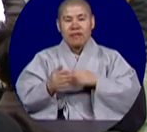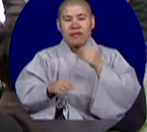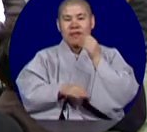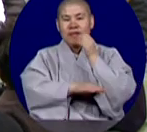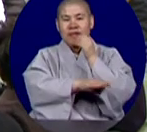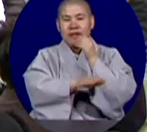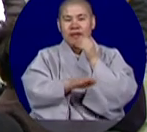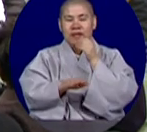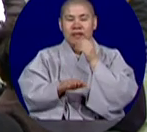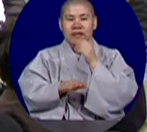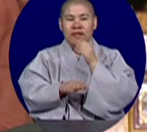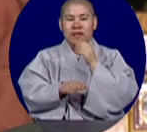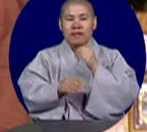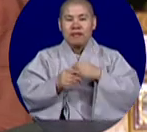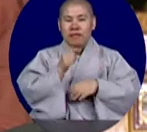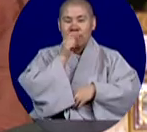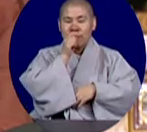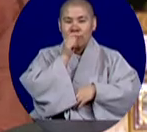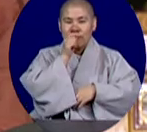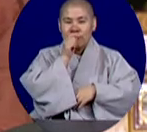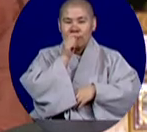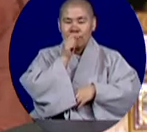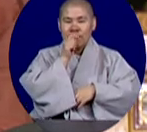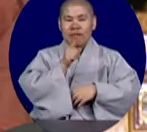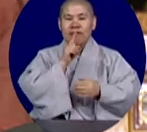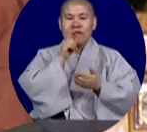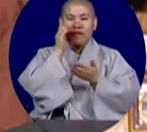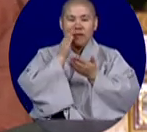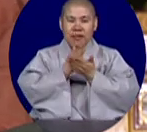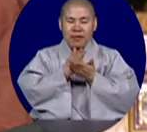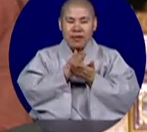그림자가 쉬쉬 말하지 마라. 쉬.